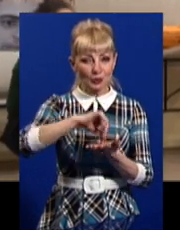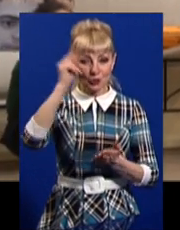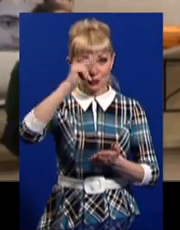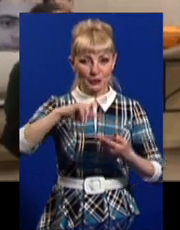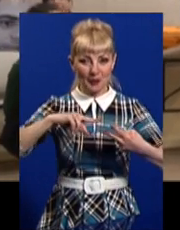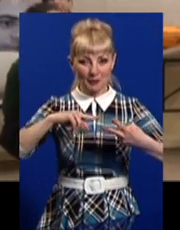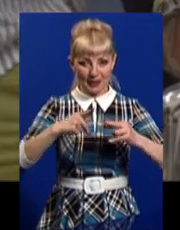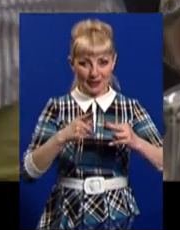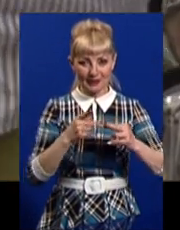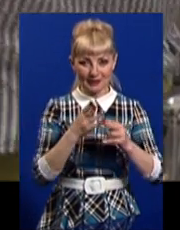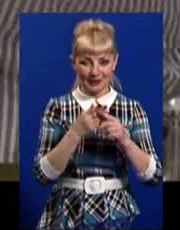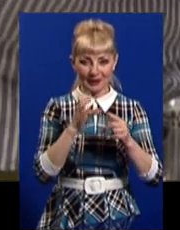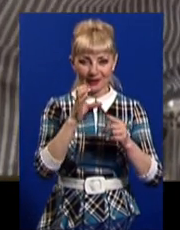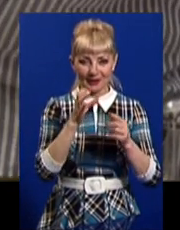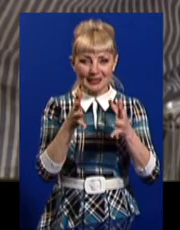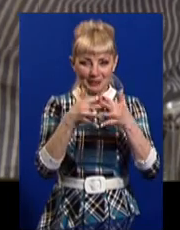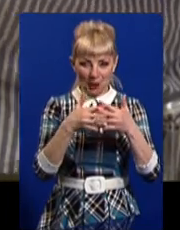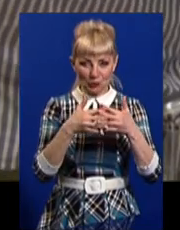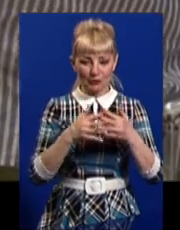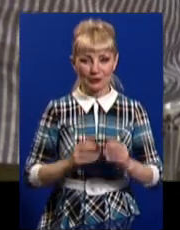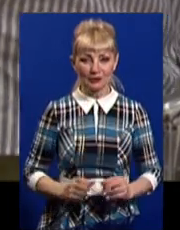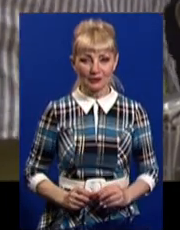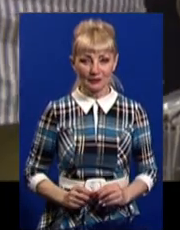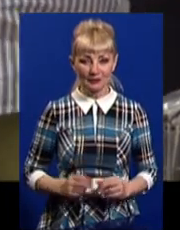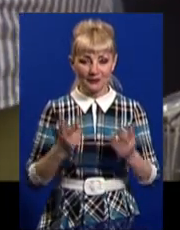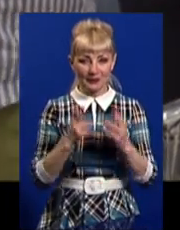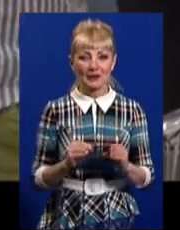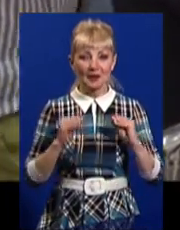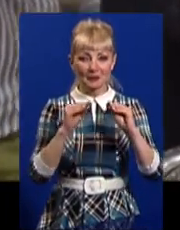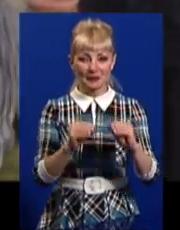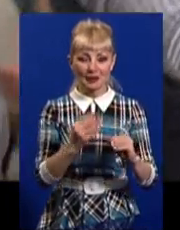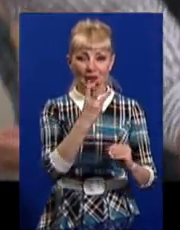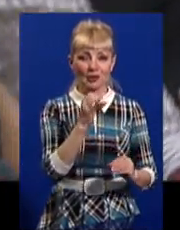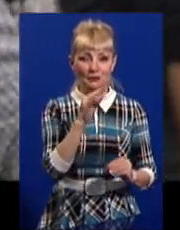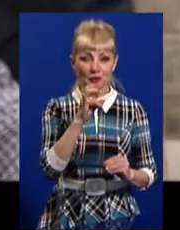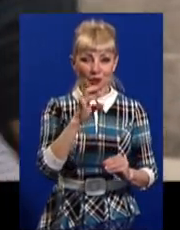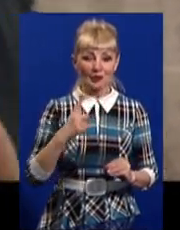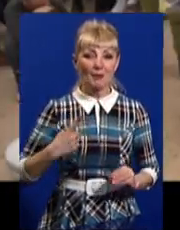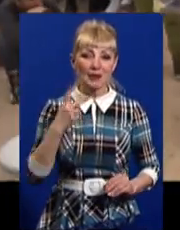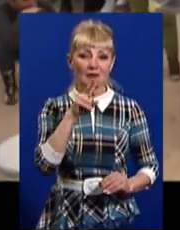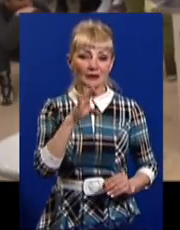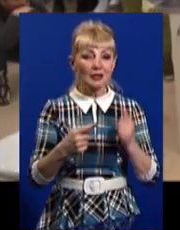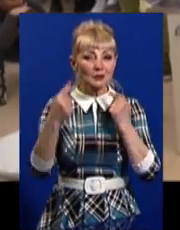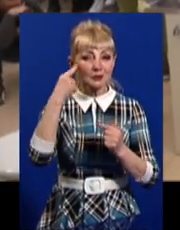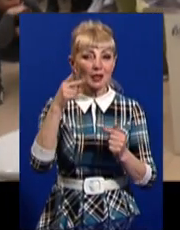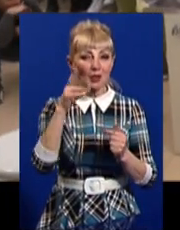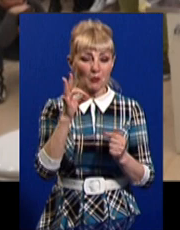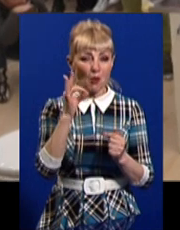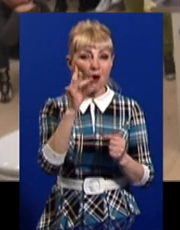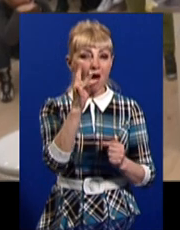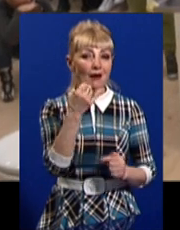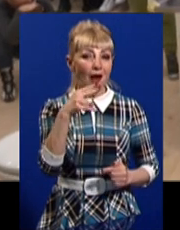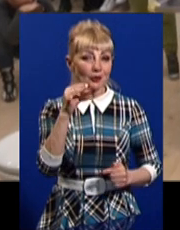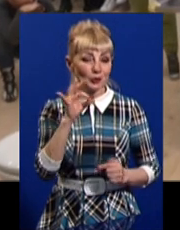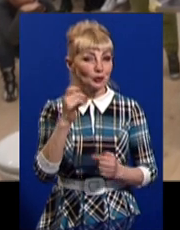міняти змішувачі. Тепер нам потрібно вставити... Тетяна Шевченко про майстер-клас дізналась по радіо. Щоб не забути